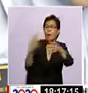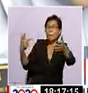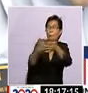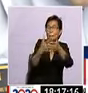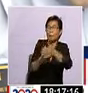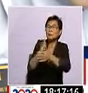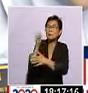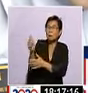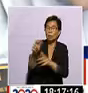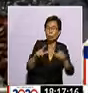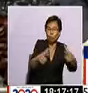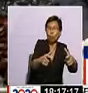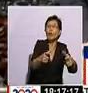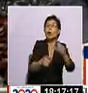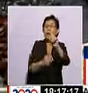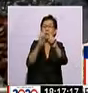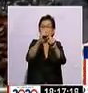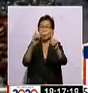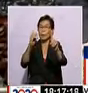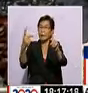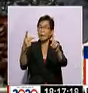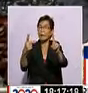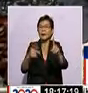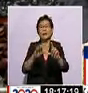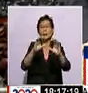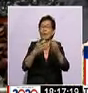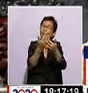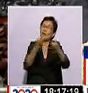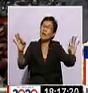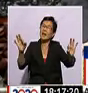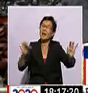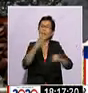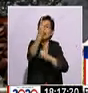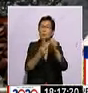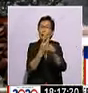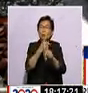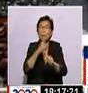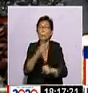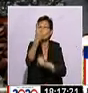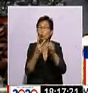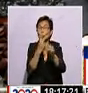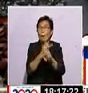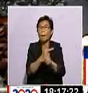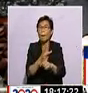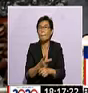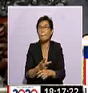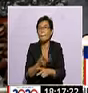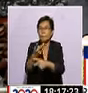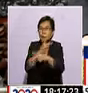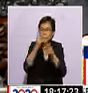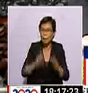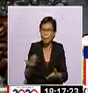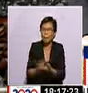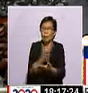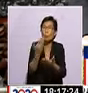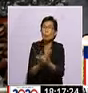kemalangan diri berkelompok bernilai RM100,000 secara percuma selama 2 tahun kepada peminjam baharu